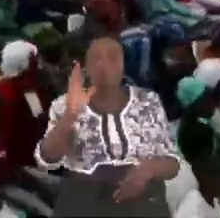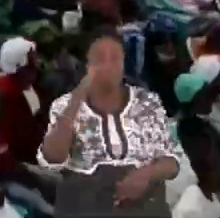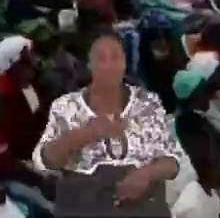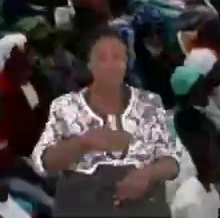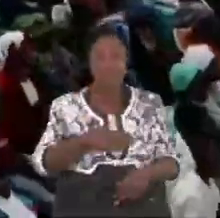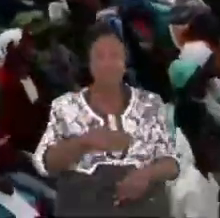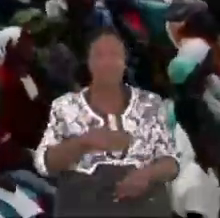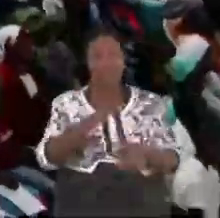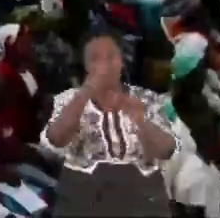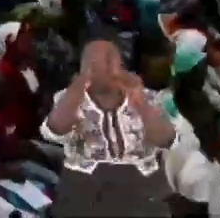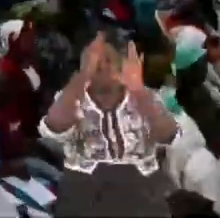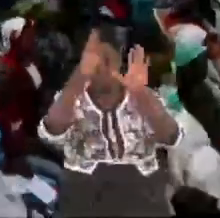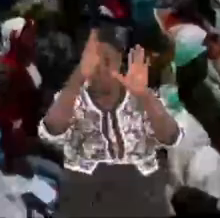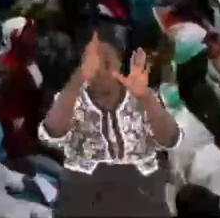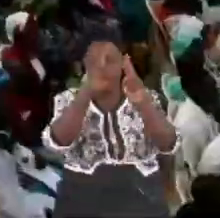L'honneur pour toi.